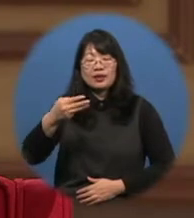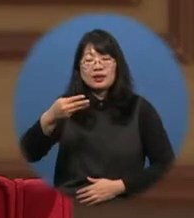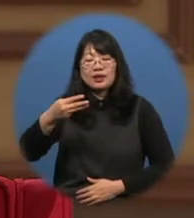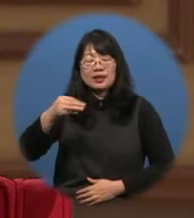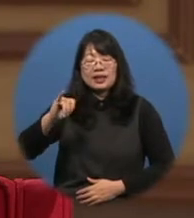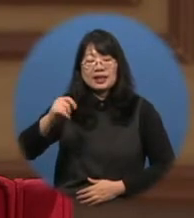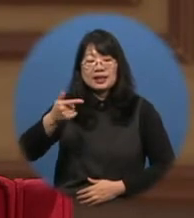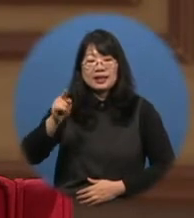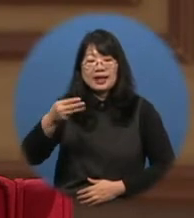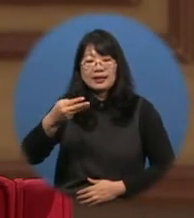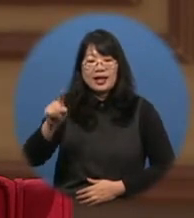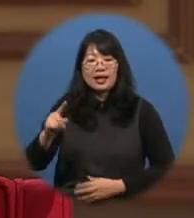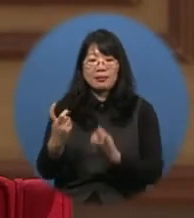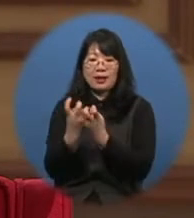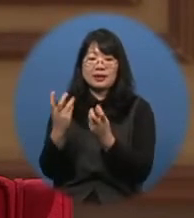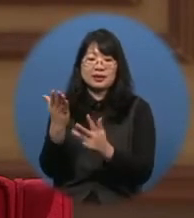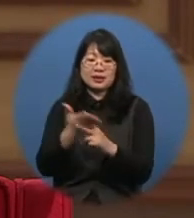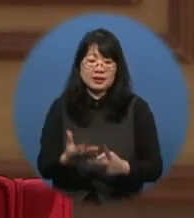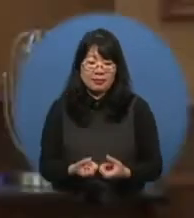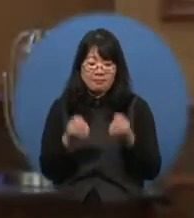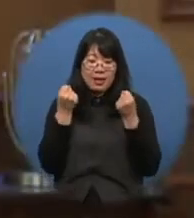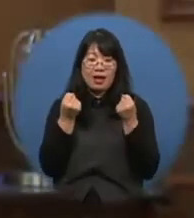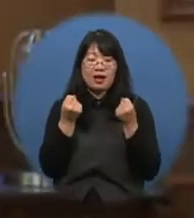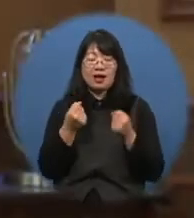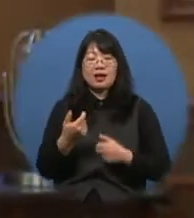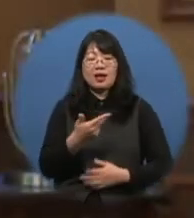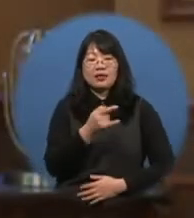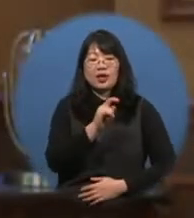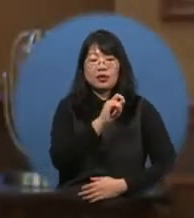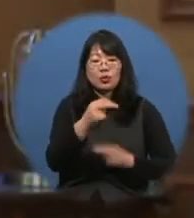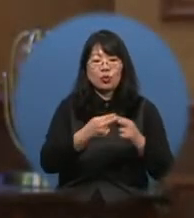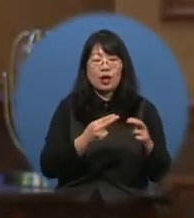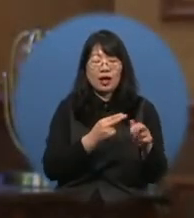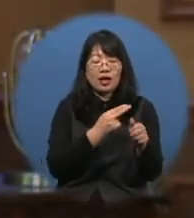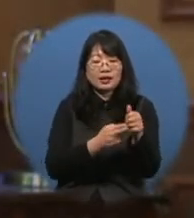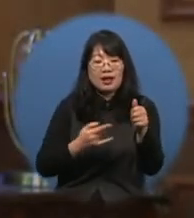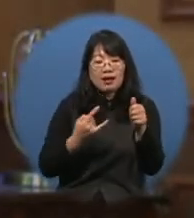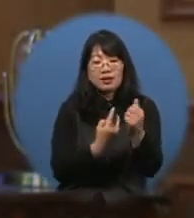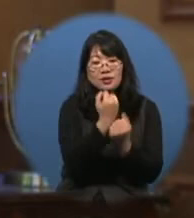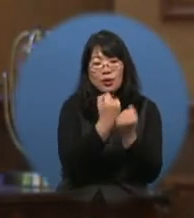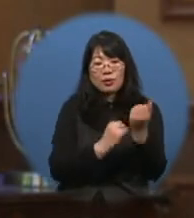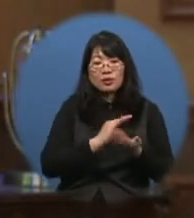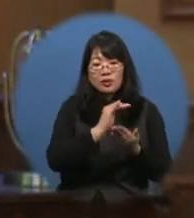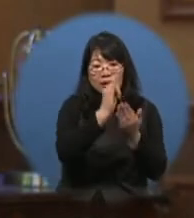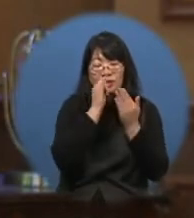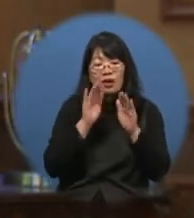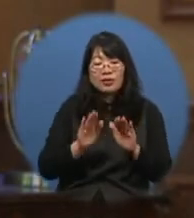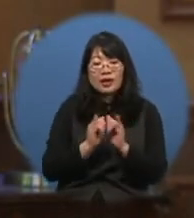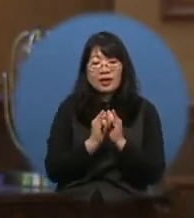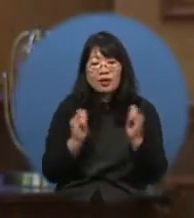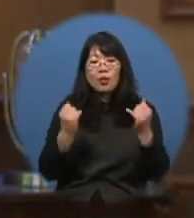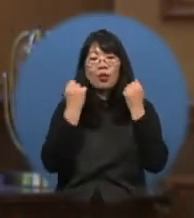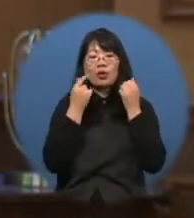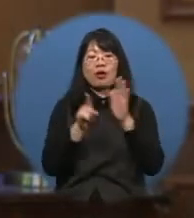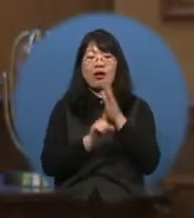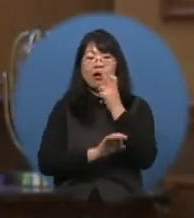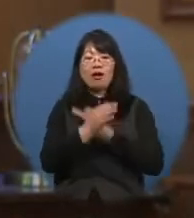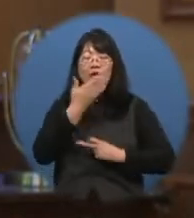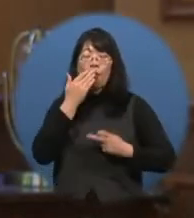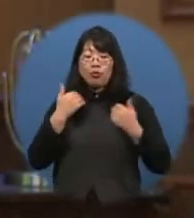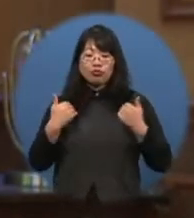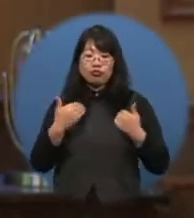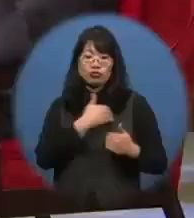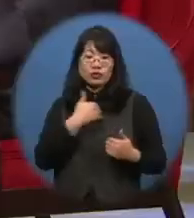방식으로 양분화되게 된 거죠. 하긴 내과 의사들한테 설문하면 현대인 건강을 위해 아침 식사 든든히 하는 게